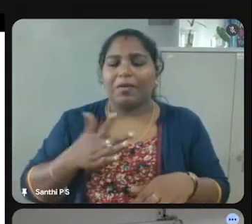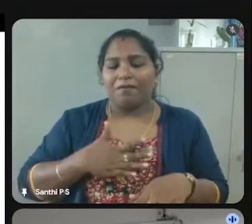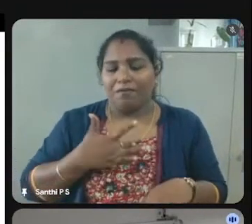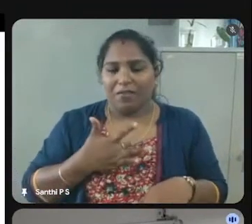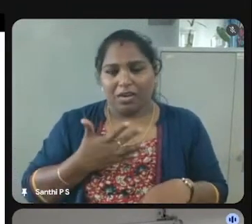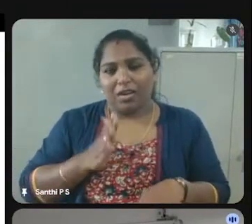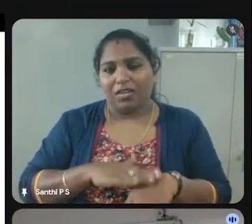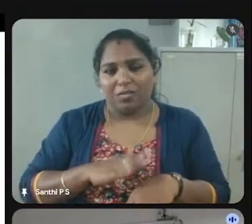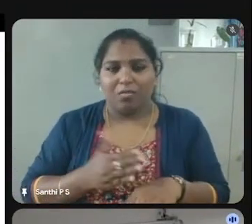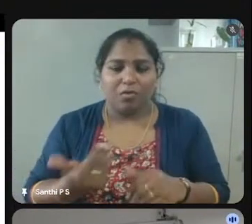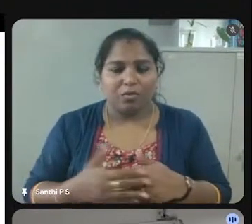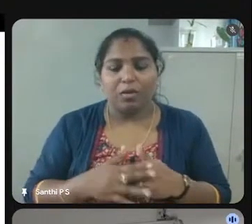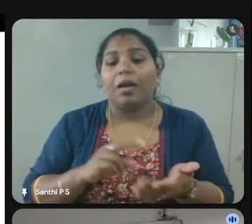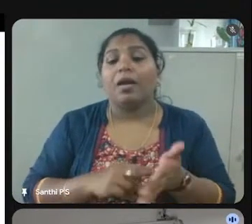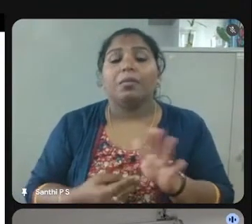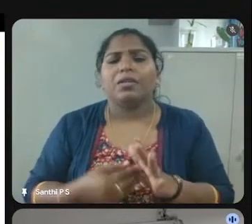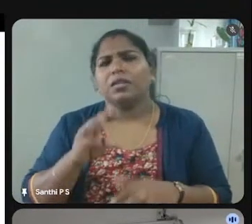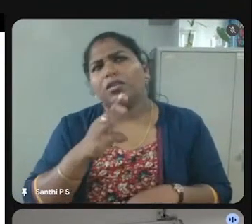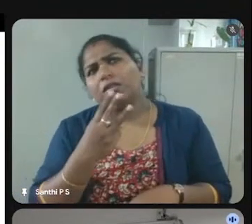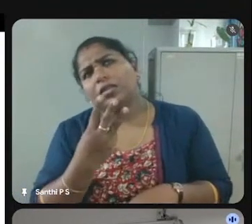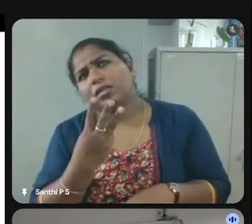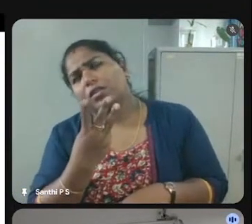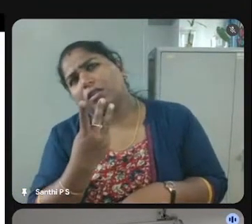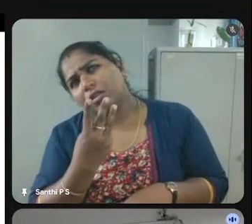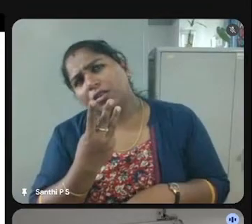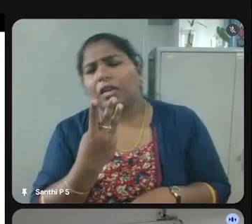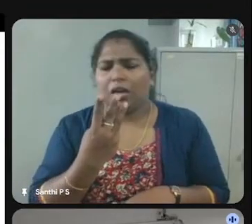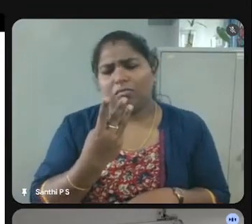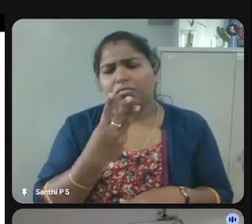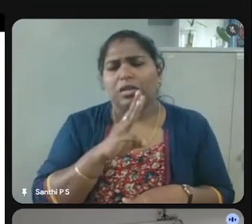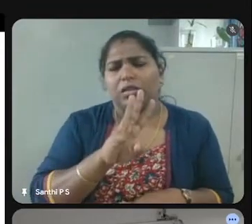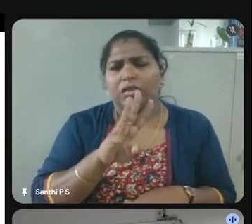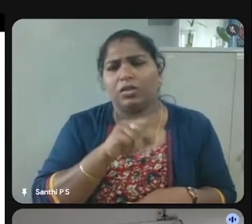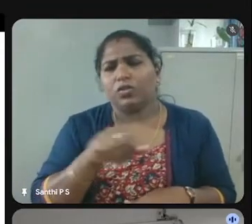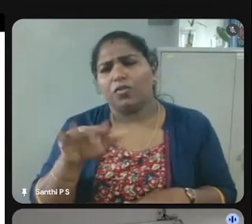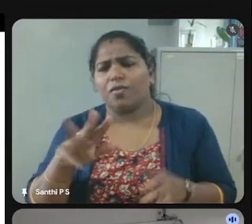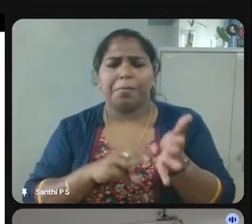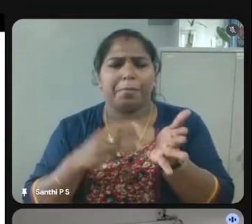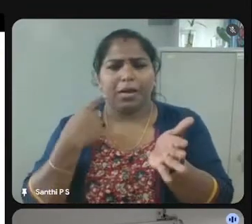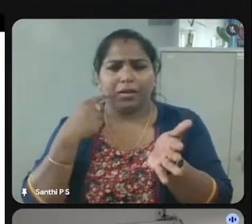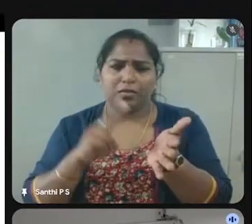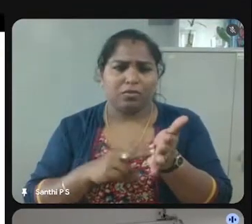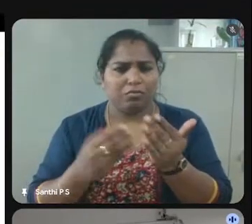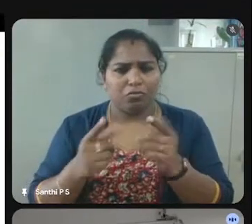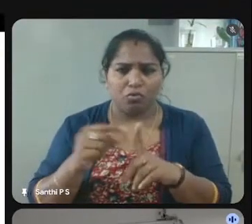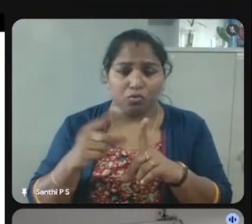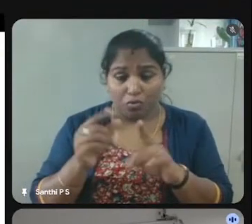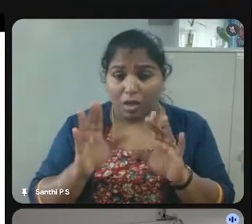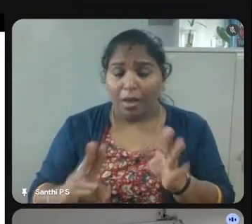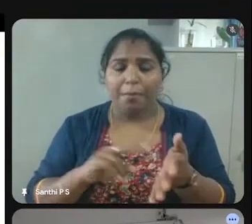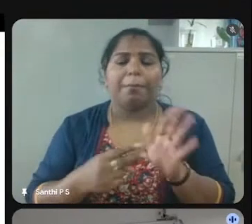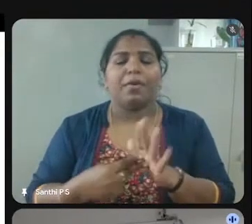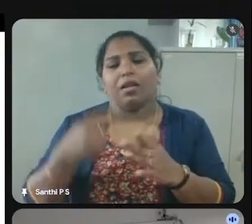ഒരു 3 മുതൽ 5 മിനിറ്റ് വരെ നമുക്കത് സ്ഥിരമായിട്ട് ചെയ്യാൻ സാധിച്ചാൽ നമുക്കത് മനസ്സിനെ ഒരുപാട്